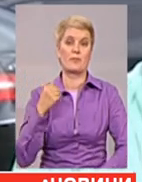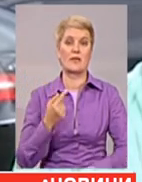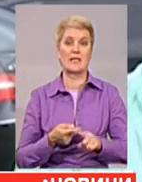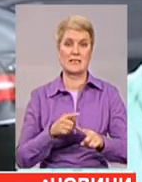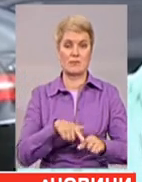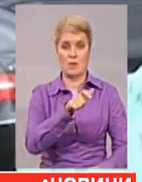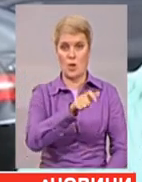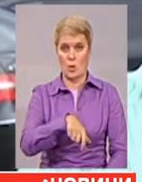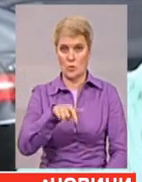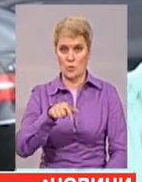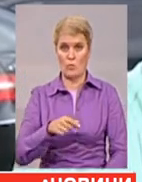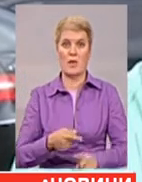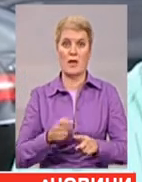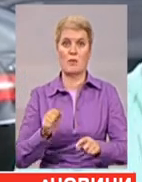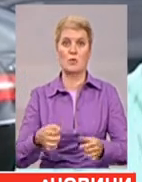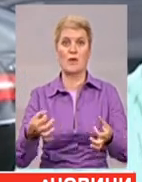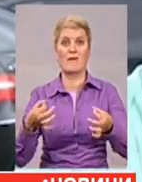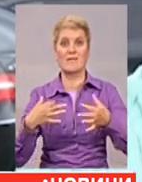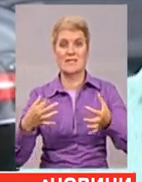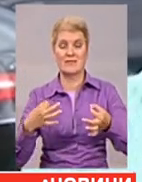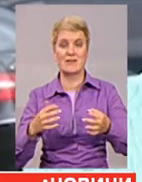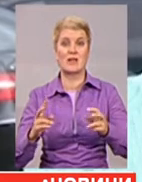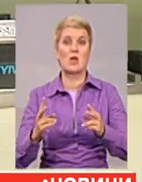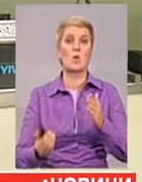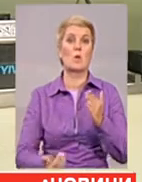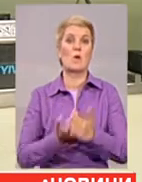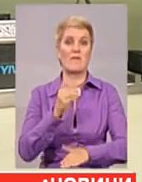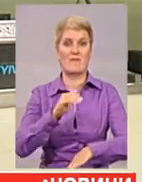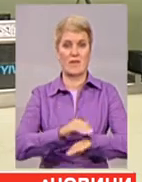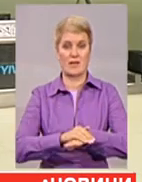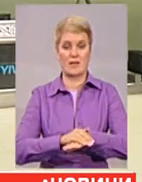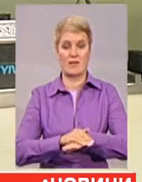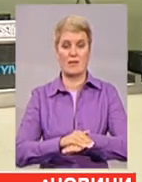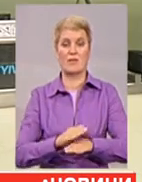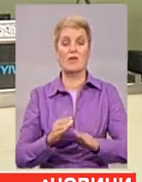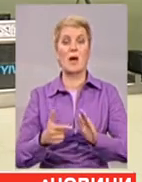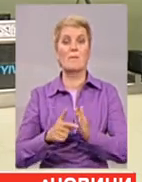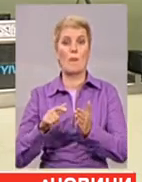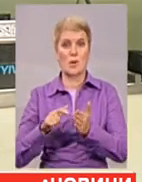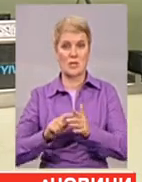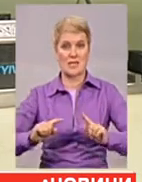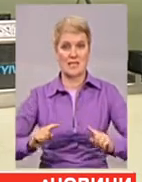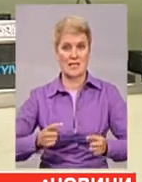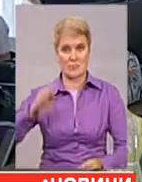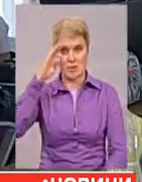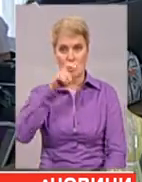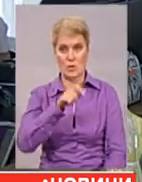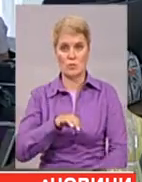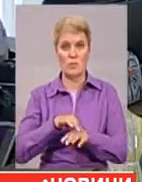та які можуть нам висвітлити деякі нові факти. У помешканнях затриманих киян провели обшуки. Хлопцям за